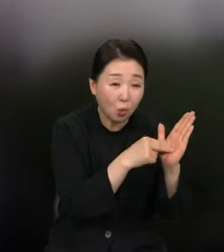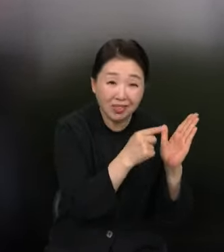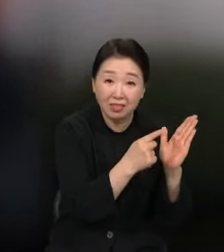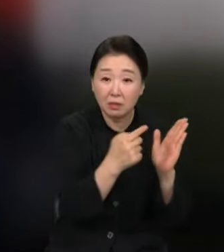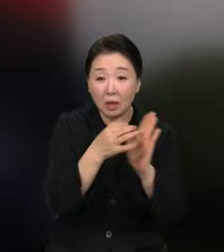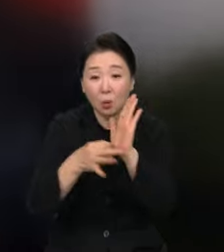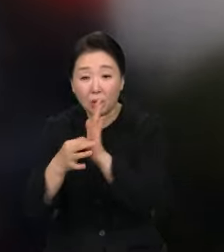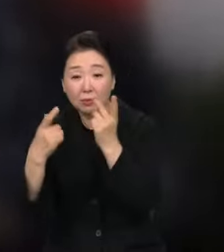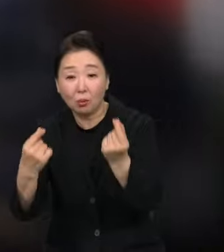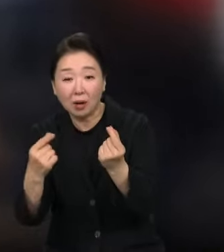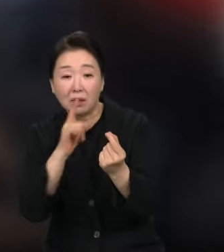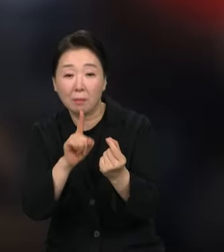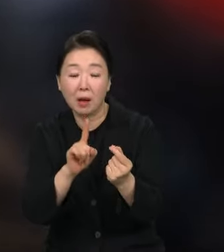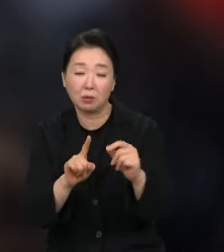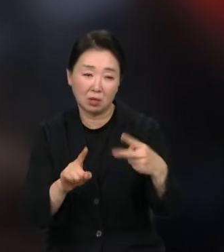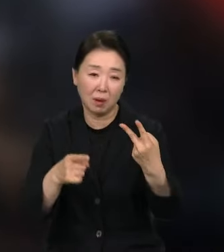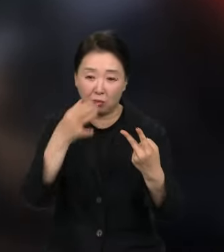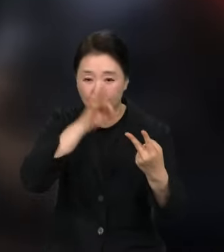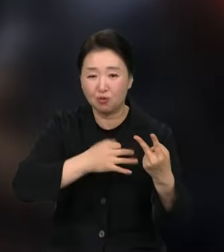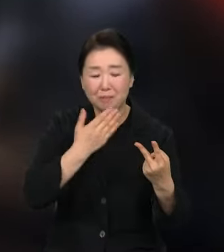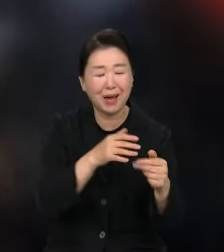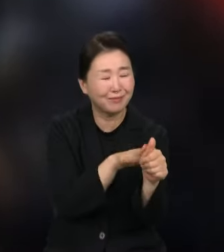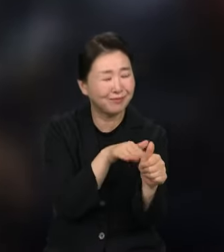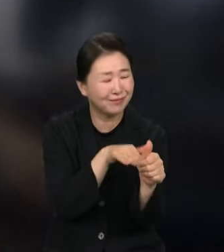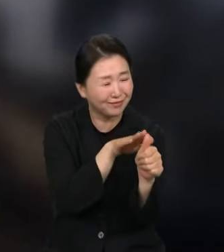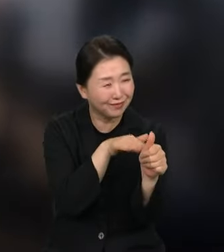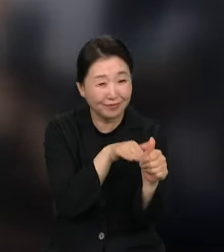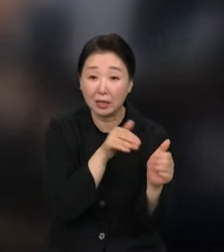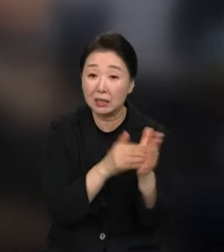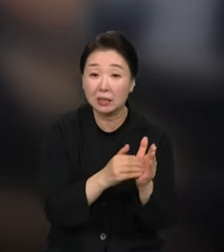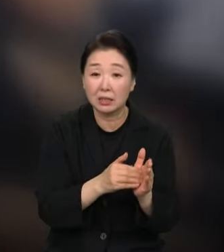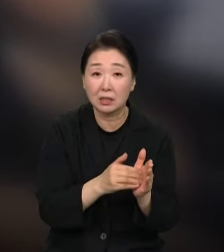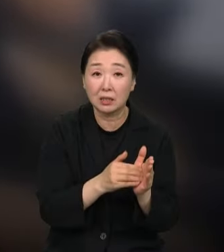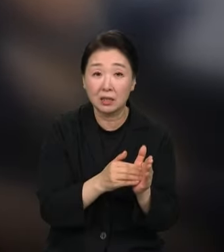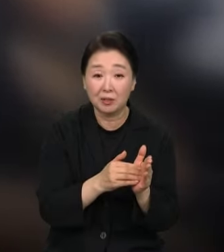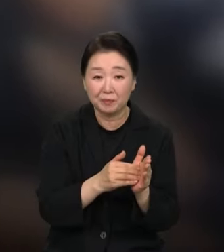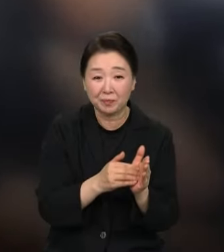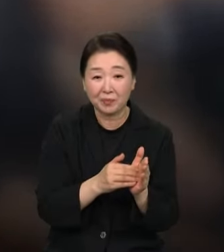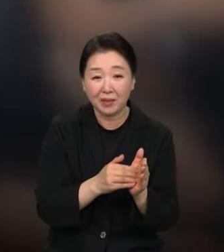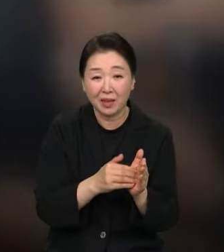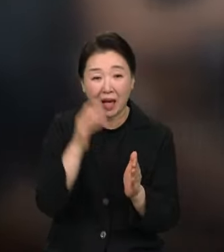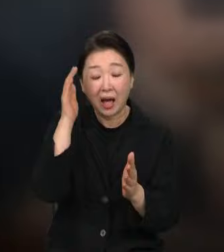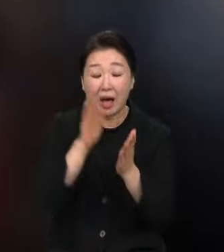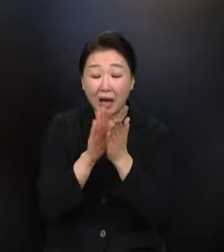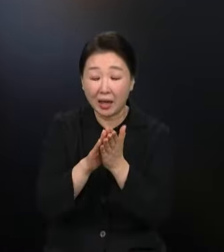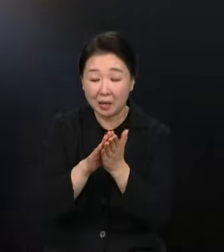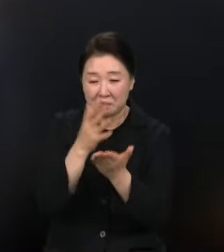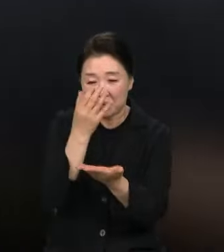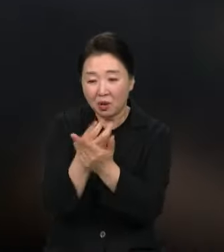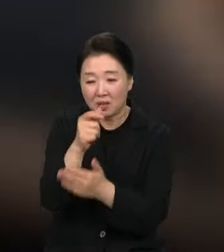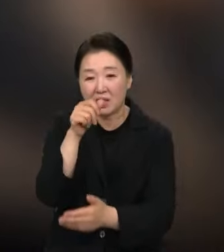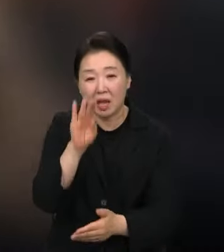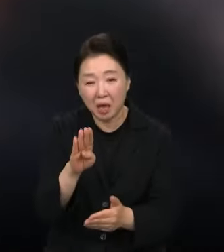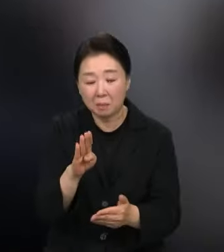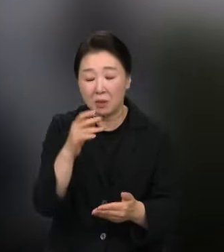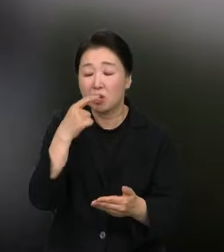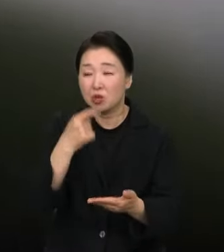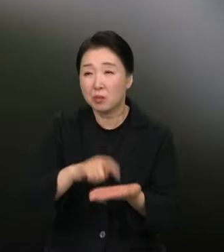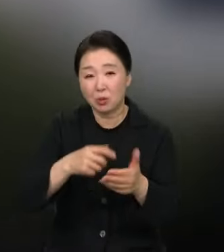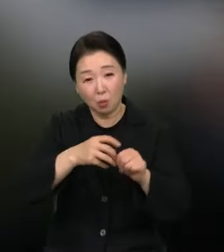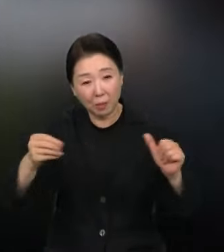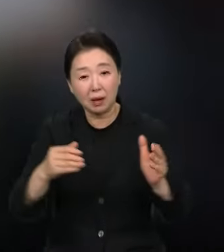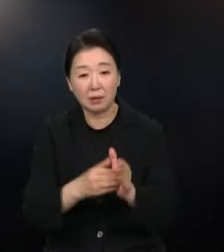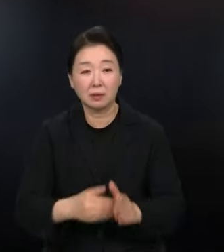200% 이상 수익을 있다고였습니다 자체 결제까지 만들어 손쉽 돈을 입금하도록